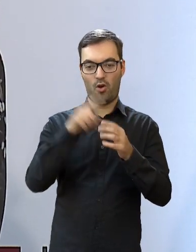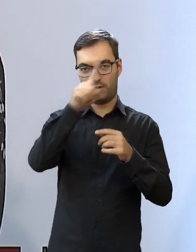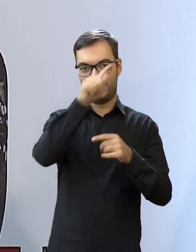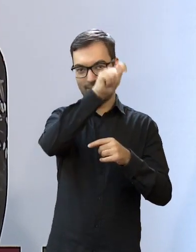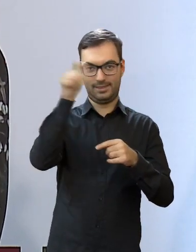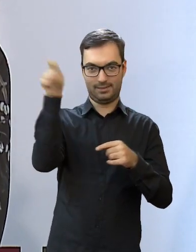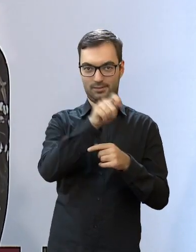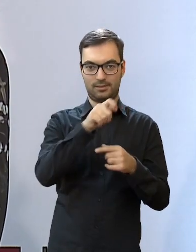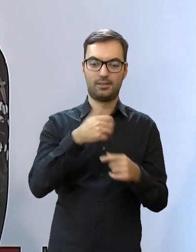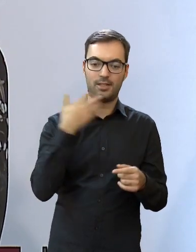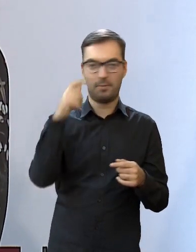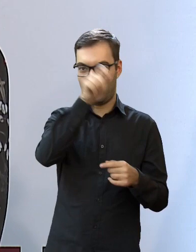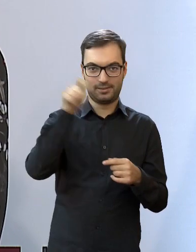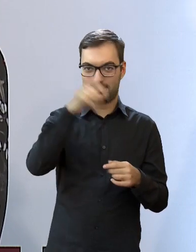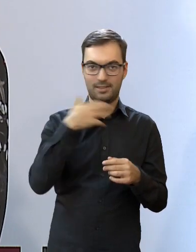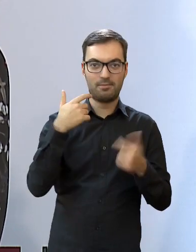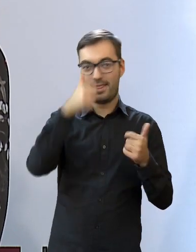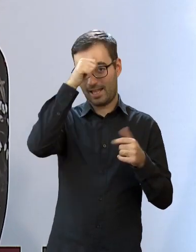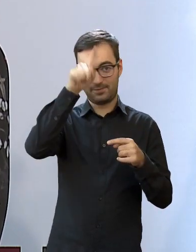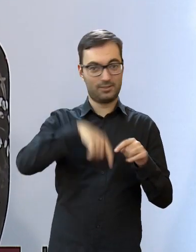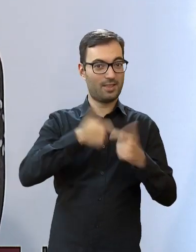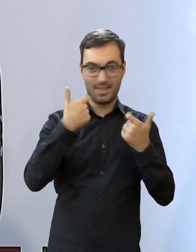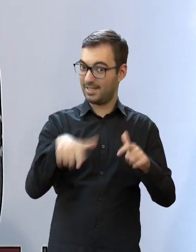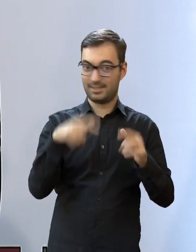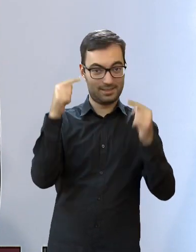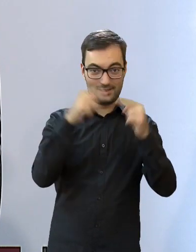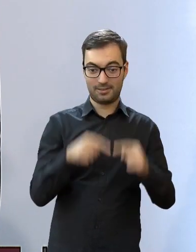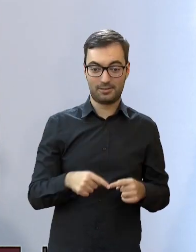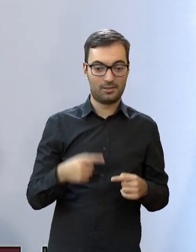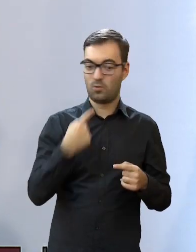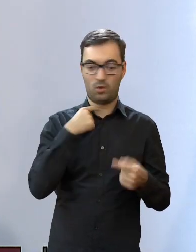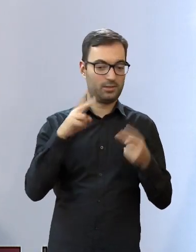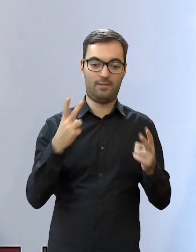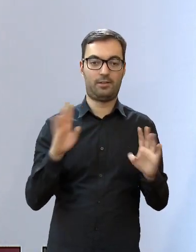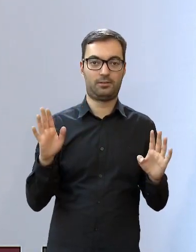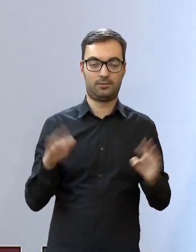i nie będzie w ogóle postawiony przy nazwisku żadnego kandydata, no to głos będzie nieważny.